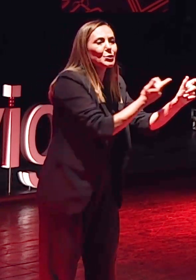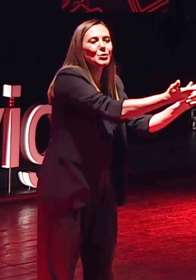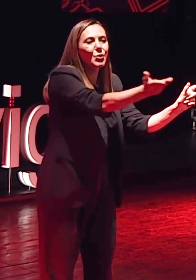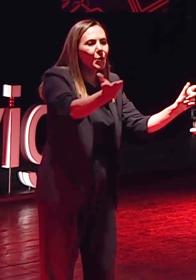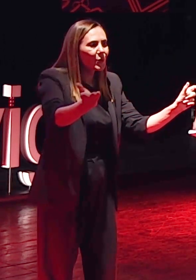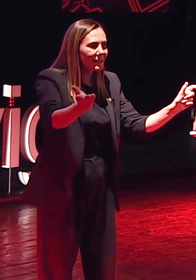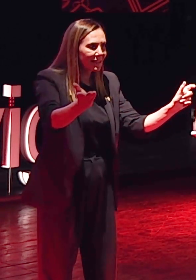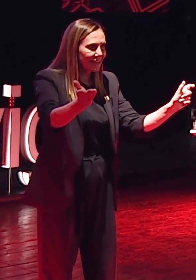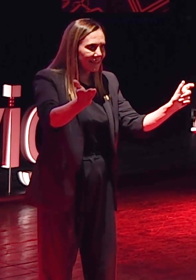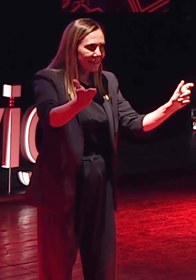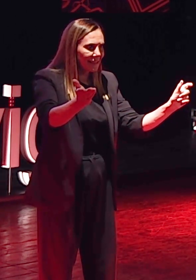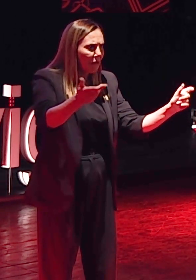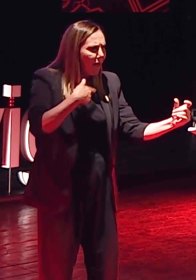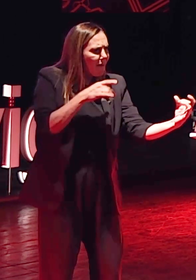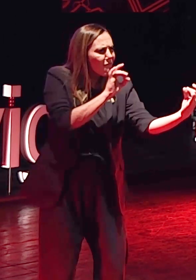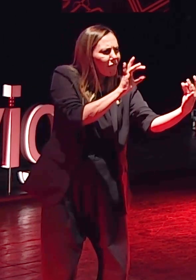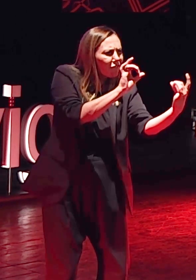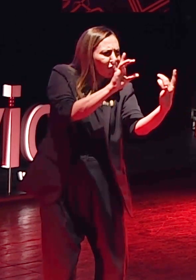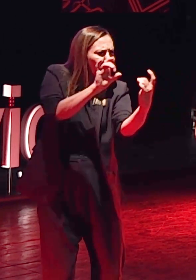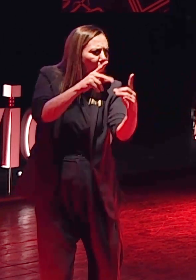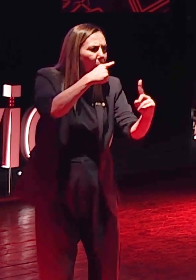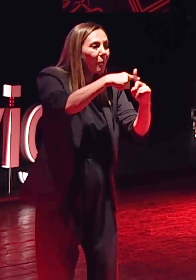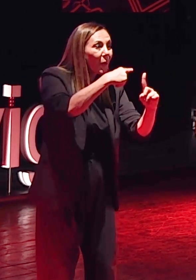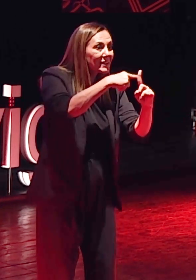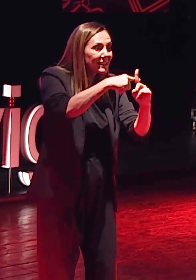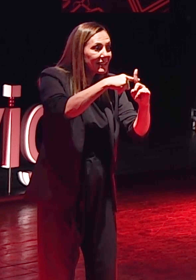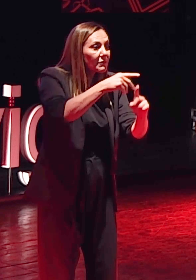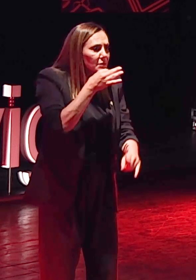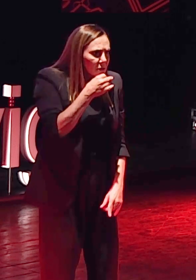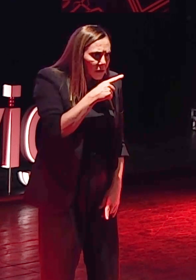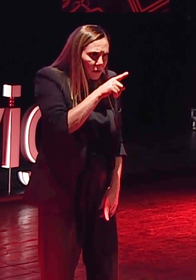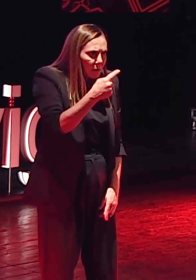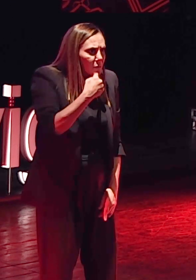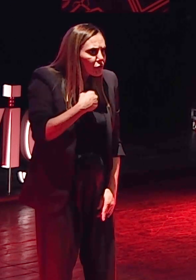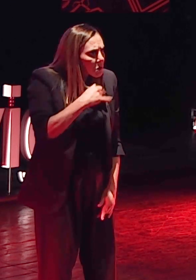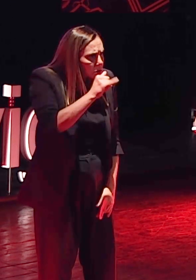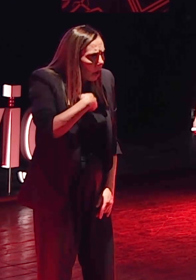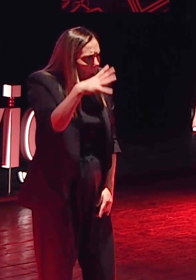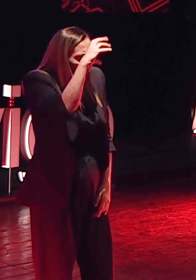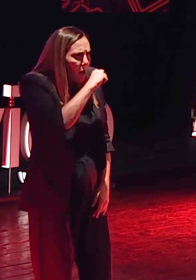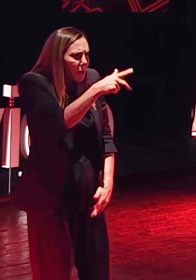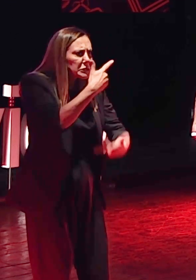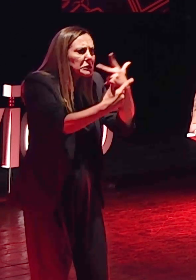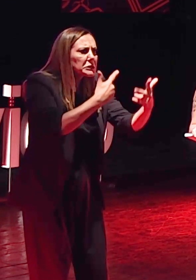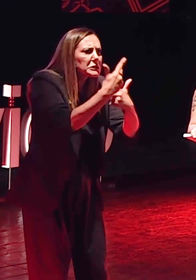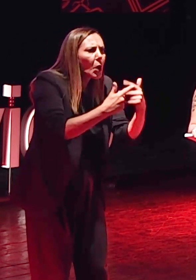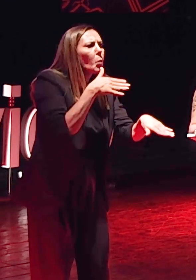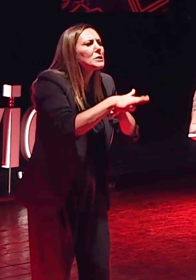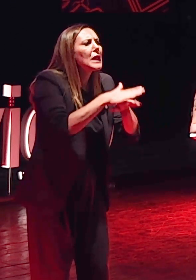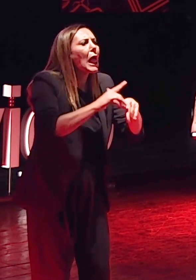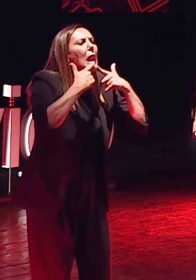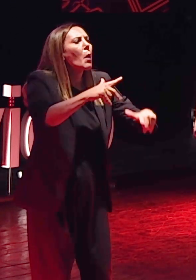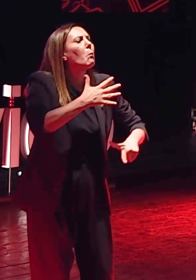avevano il feedback positivo su di me quindi dicevano Sì io ti capisco quando segni quando utilizzi la mia lingua